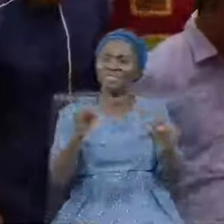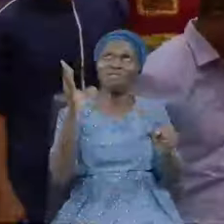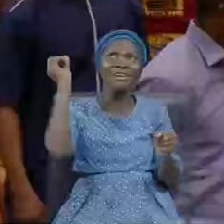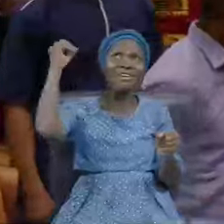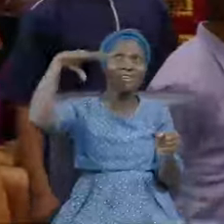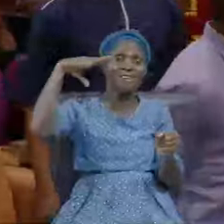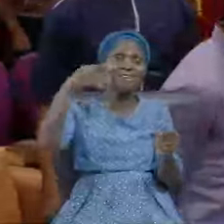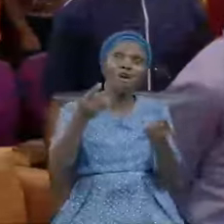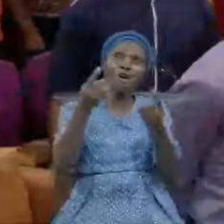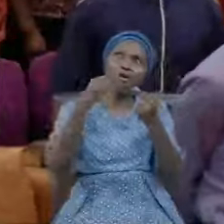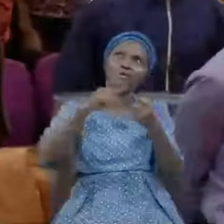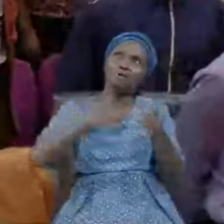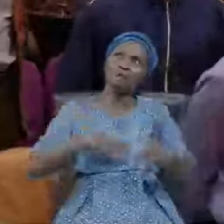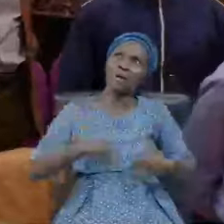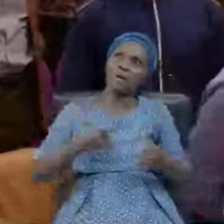choses que j'ai délaissées